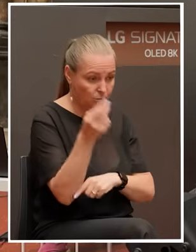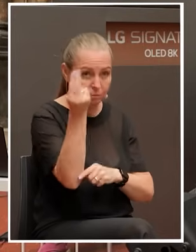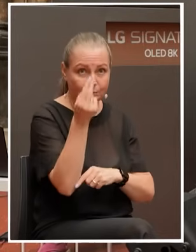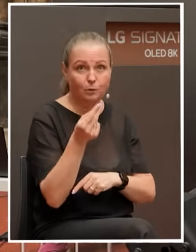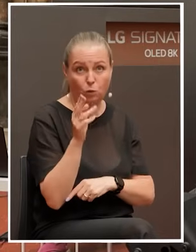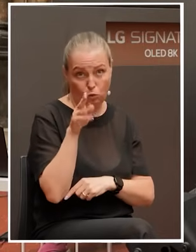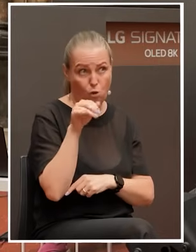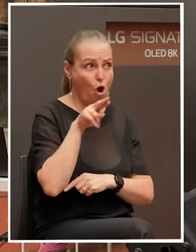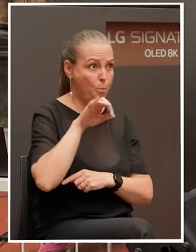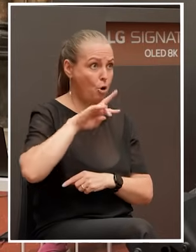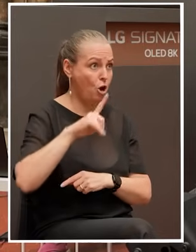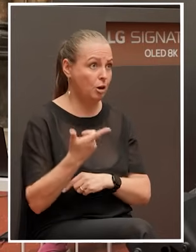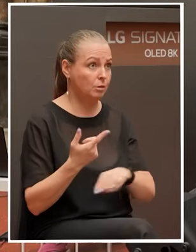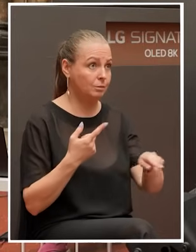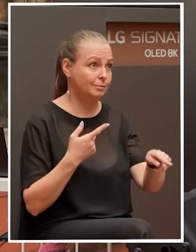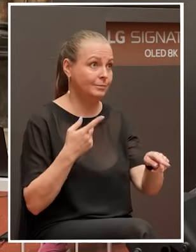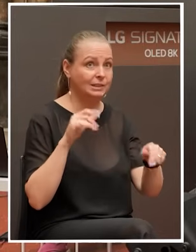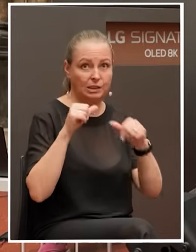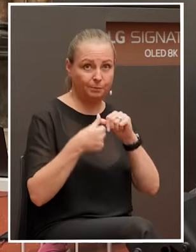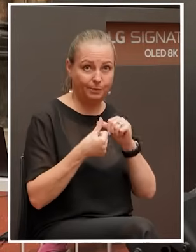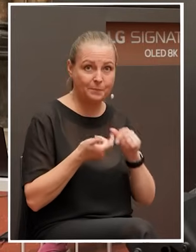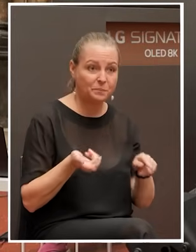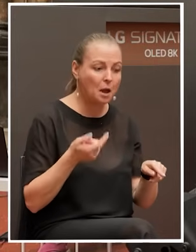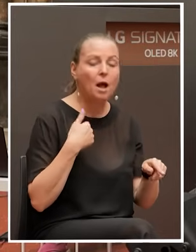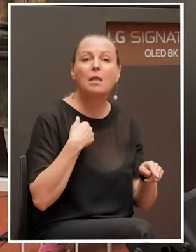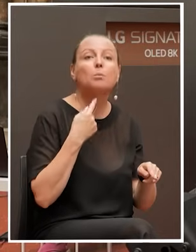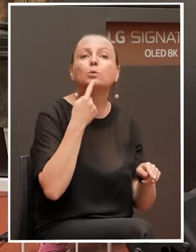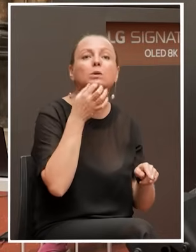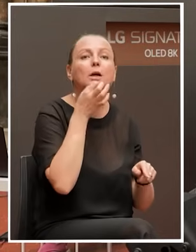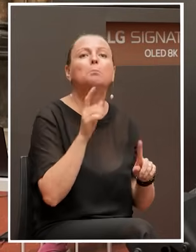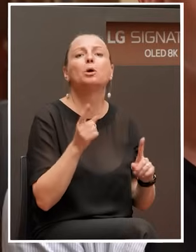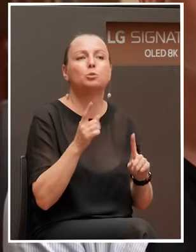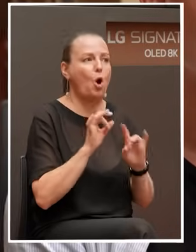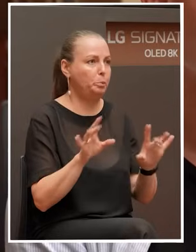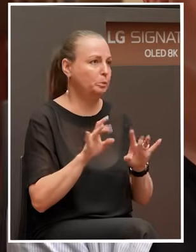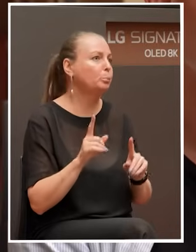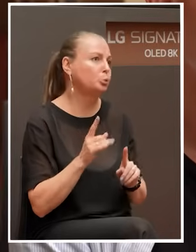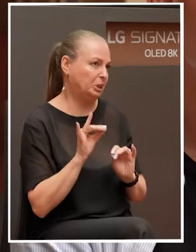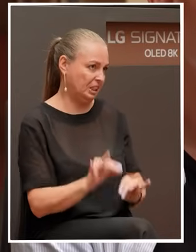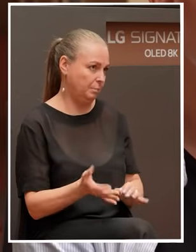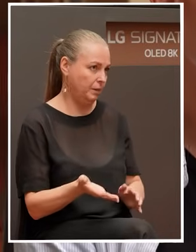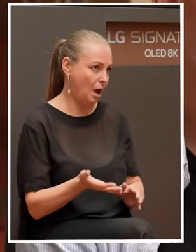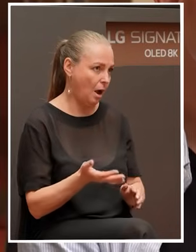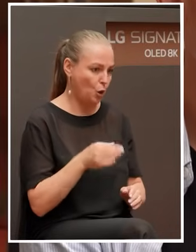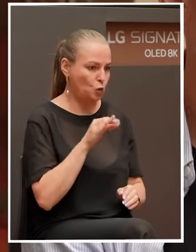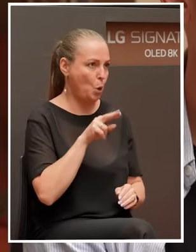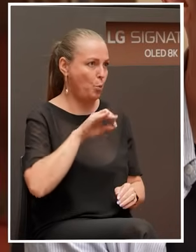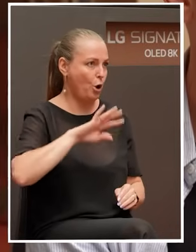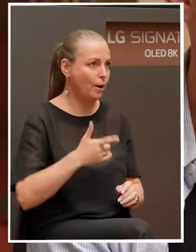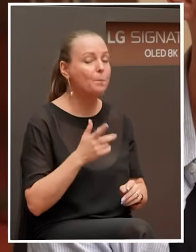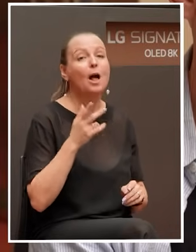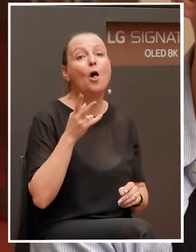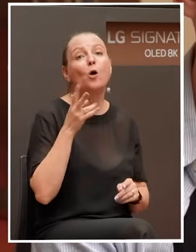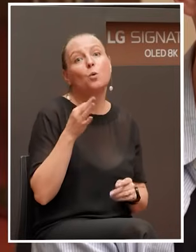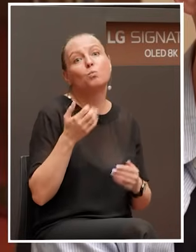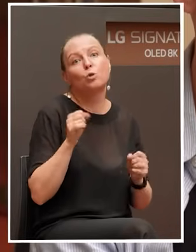как правило, тополь. Нам трудно сказать сейчас, почему именно, но может потому, что французское имя